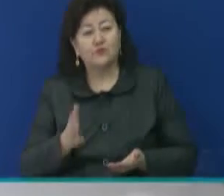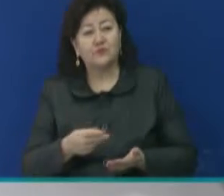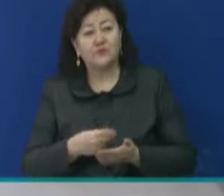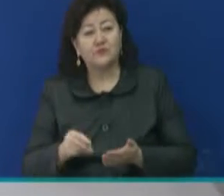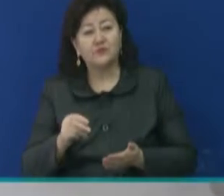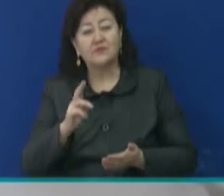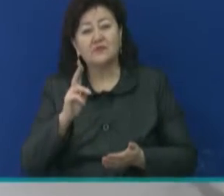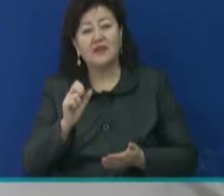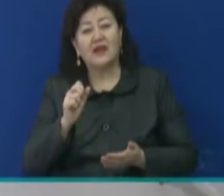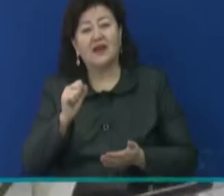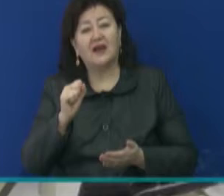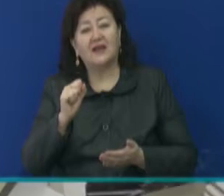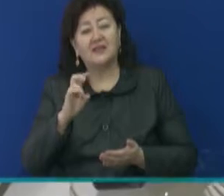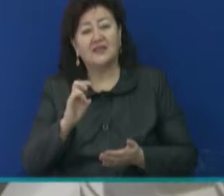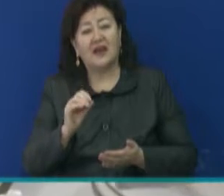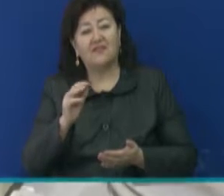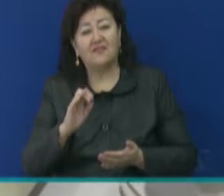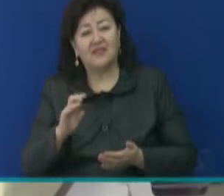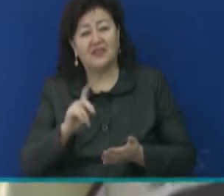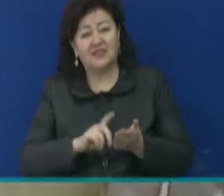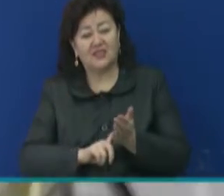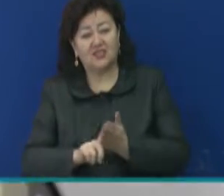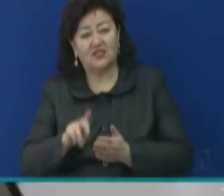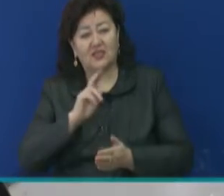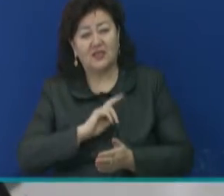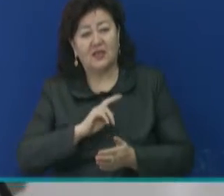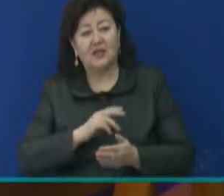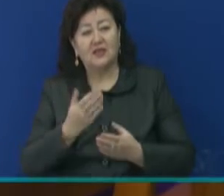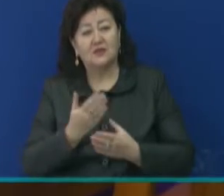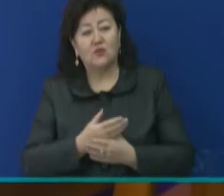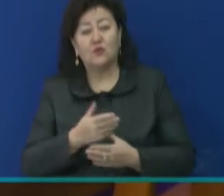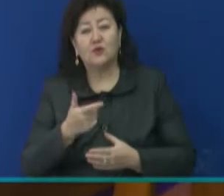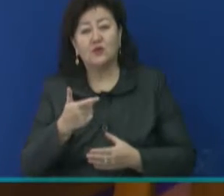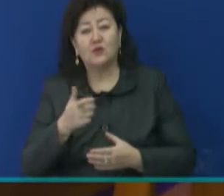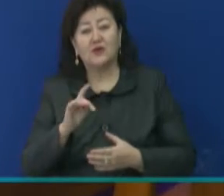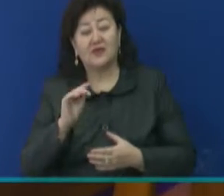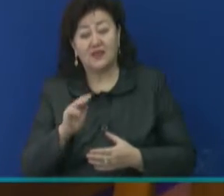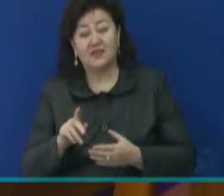Айгуль канафина уже приступила к ведению бизнеса с помощью средств Гранта